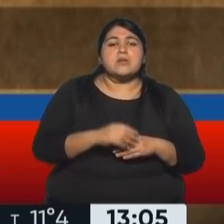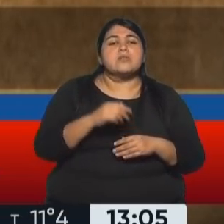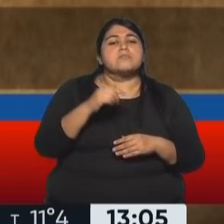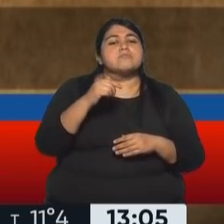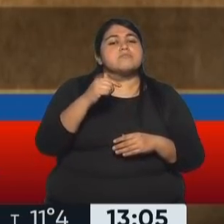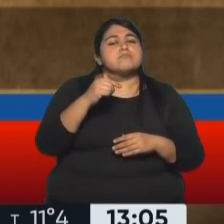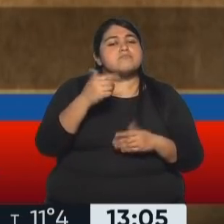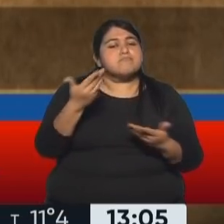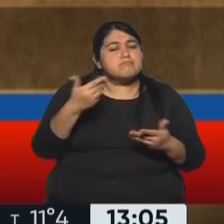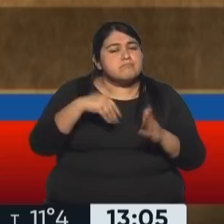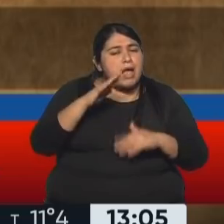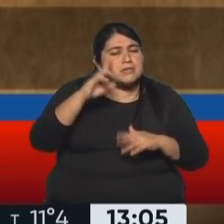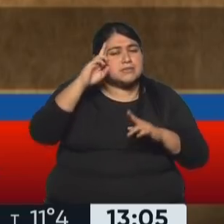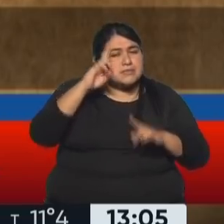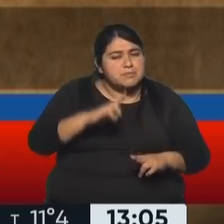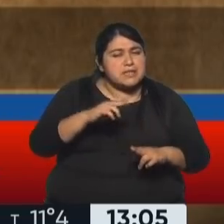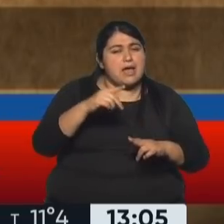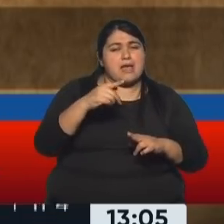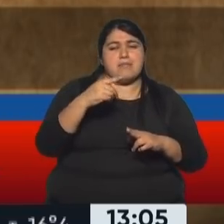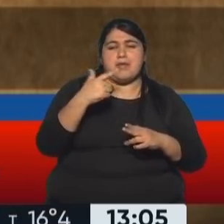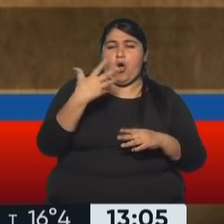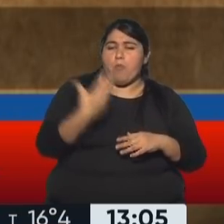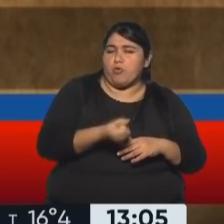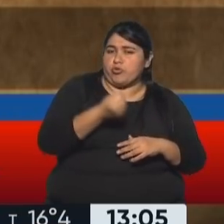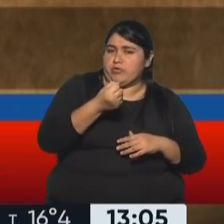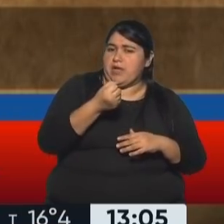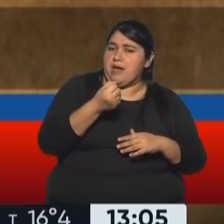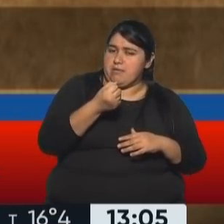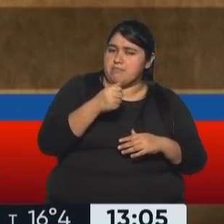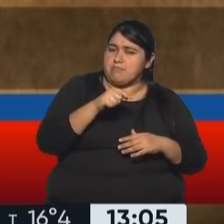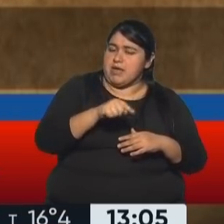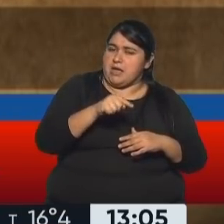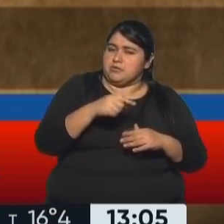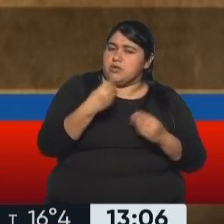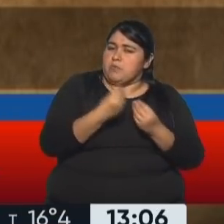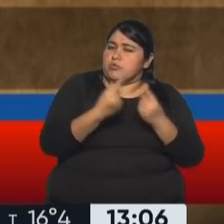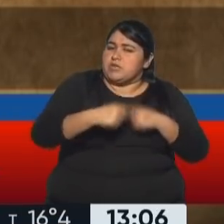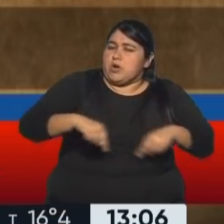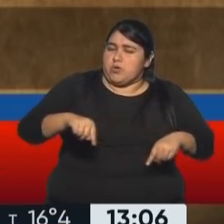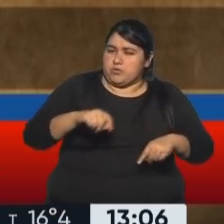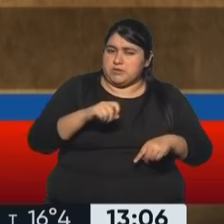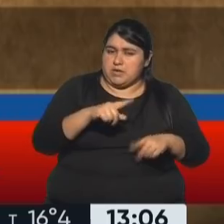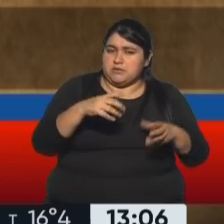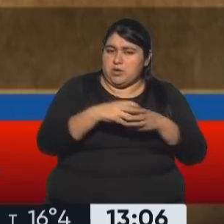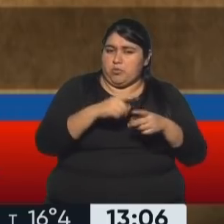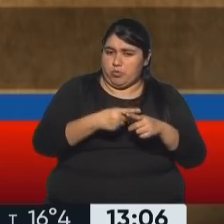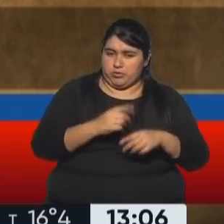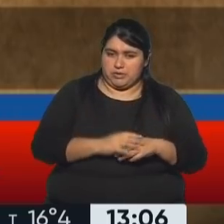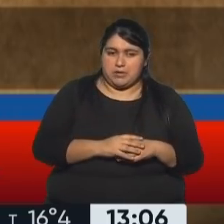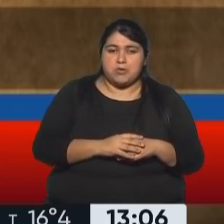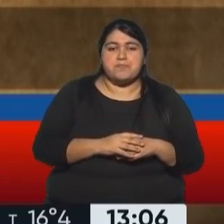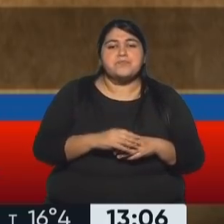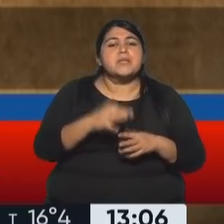然后成为一个党员，你会得到更多的尊重，然后你也有更多的机会去干很多事